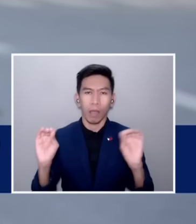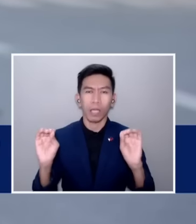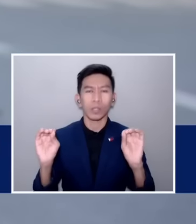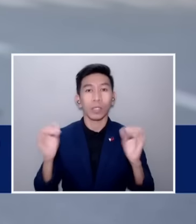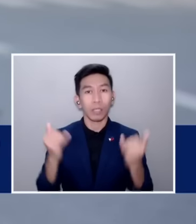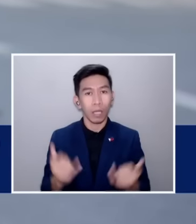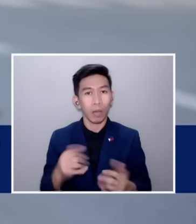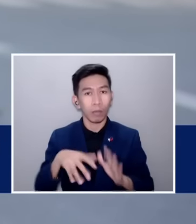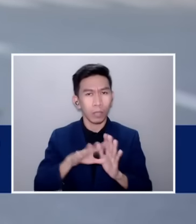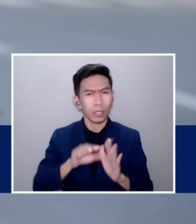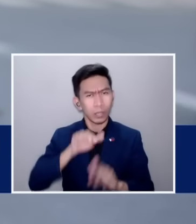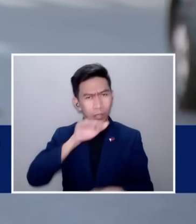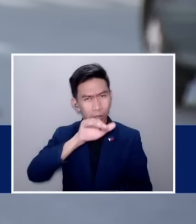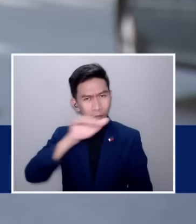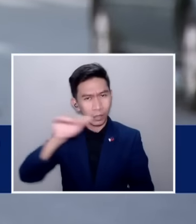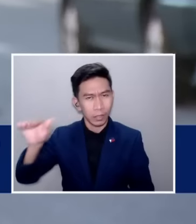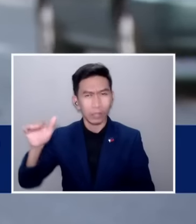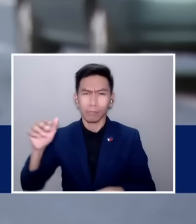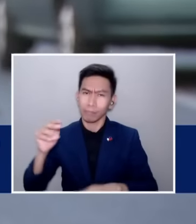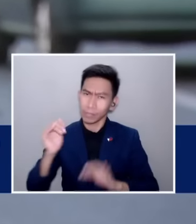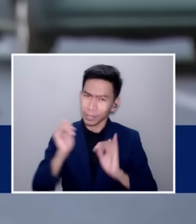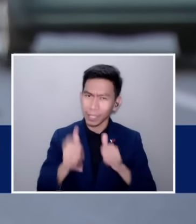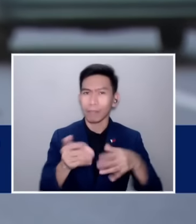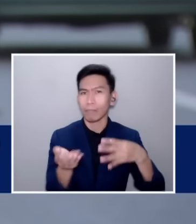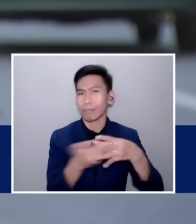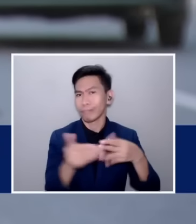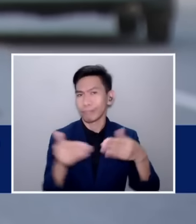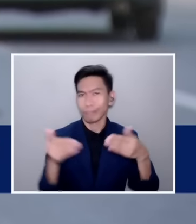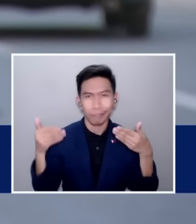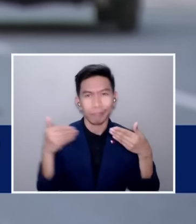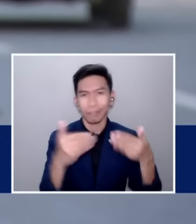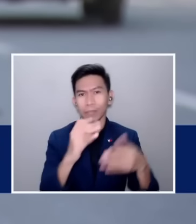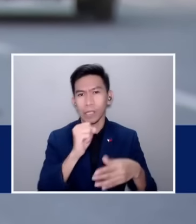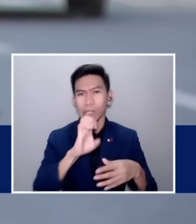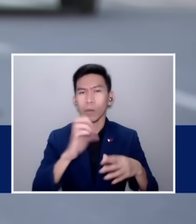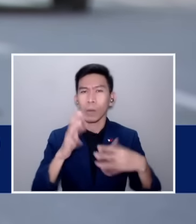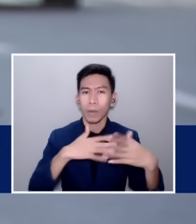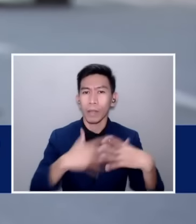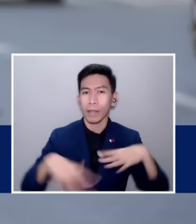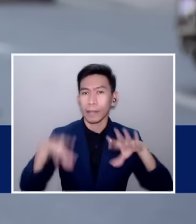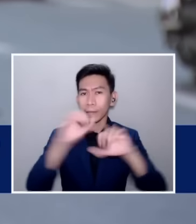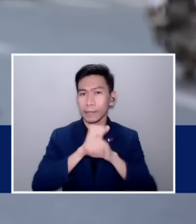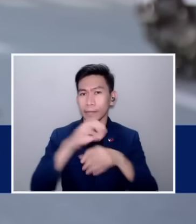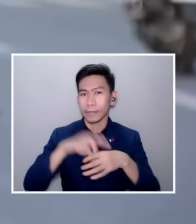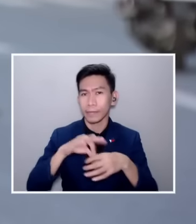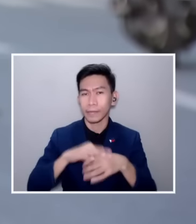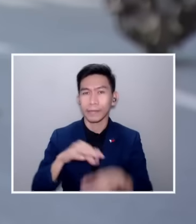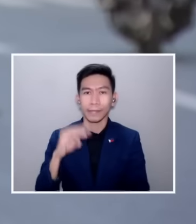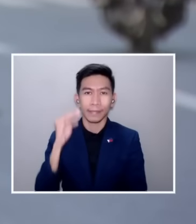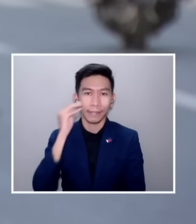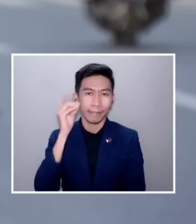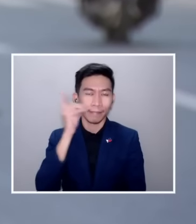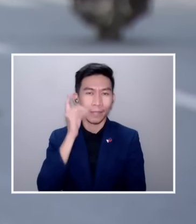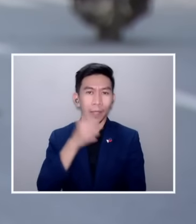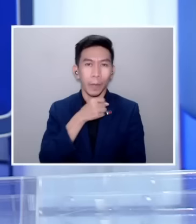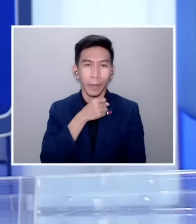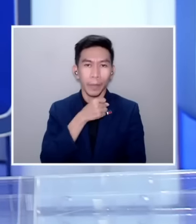manindigan kahit tapos na ang panahon ng halalan. Michael Delizo, ABS-CBN News.